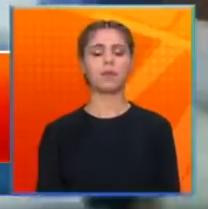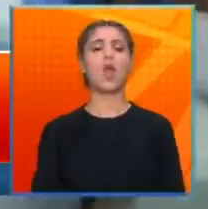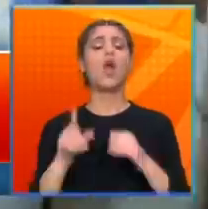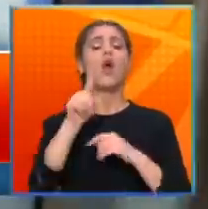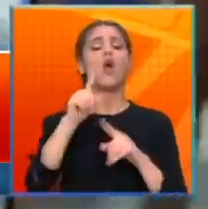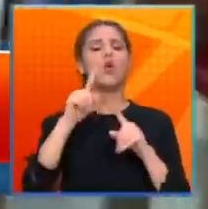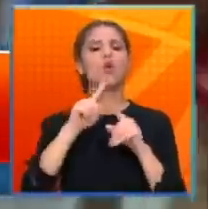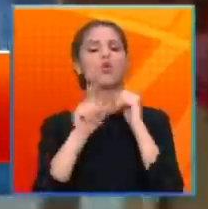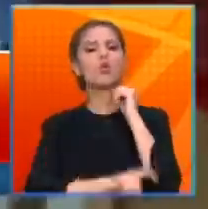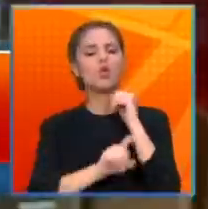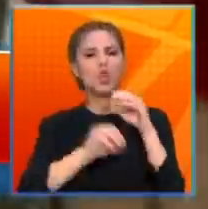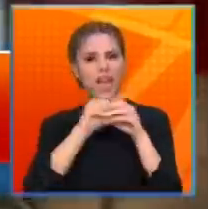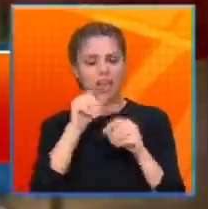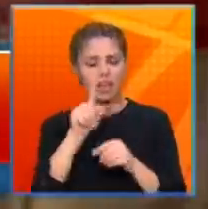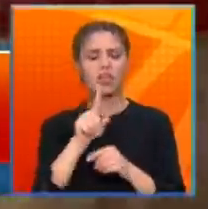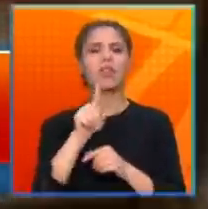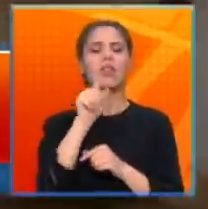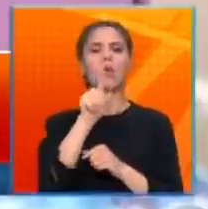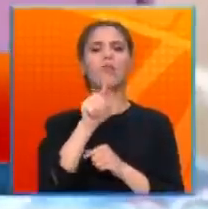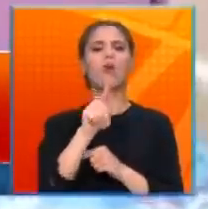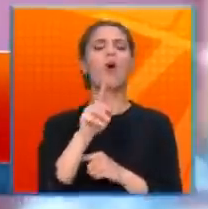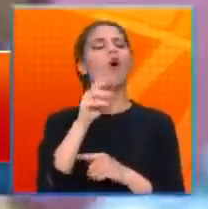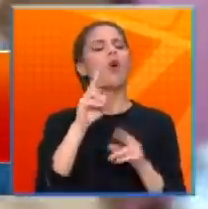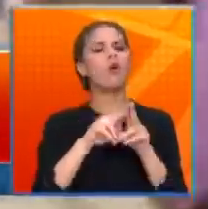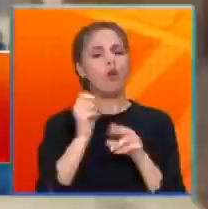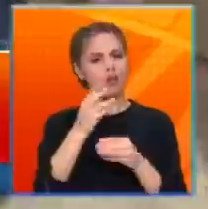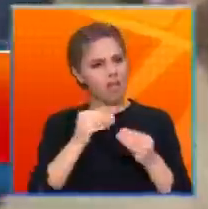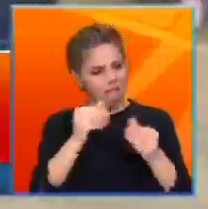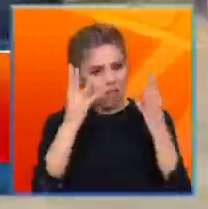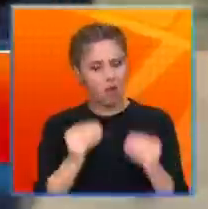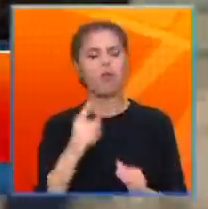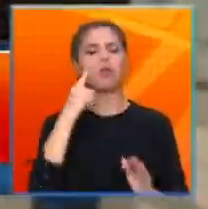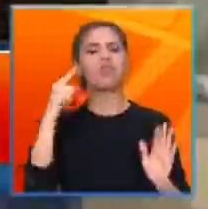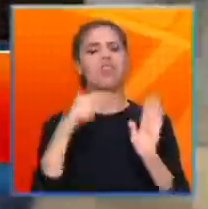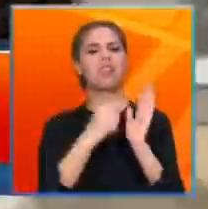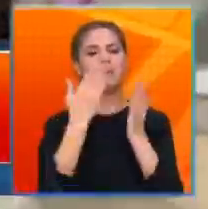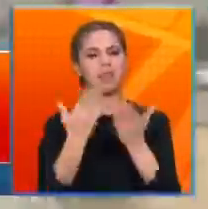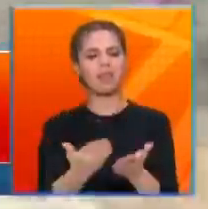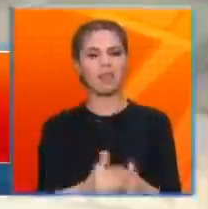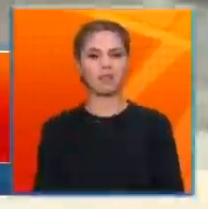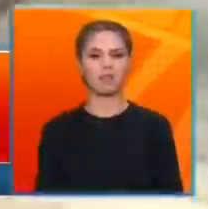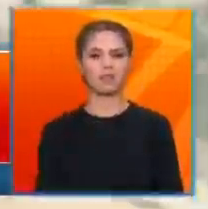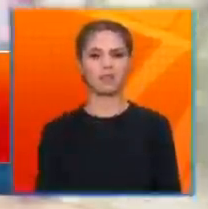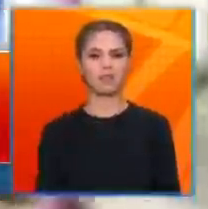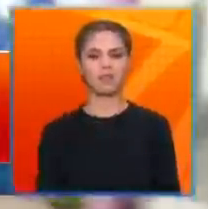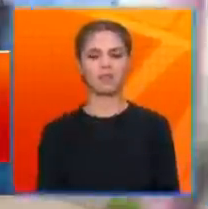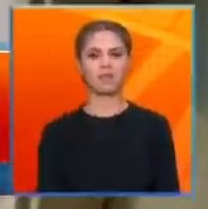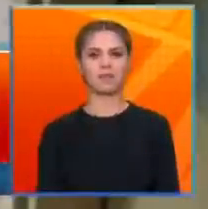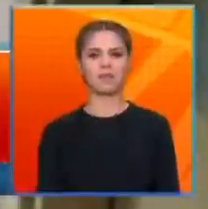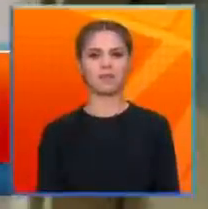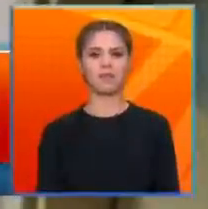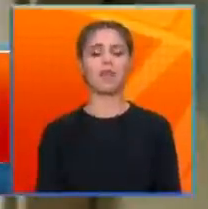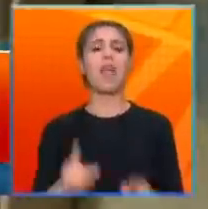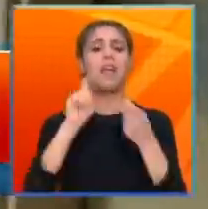Tunceli'de ise 70 yaşındaki Hüseyin Demirci virüsün yenilebileceğini bir kez daha ispatladı. Tüm sağlıklara teşekkür